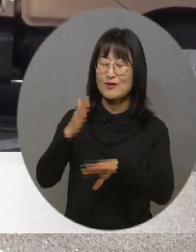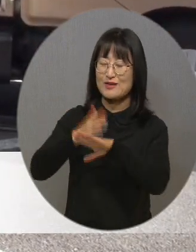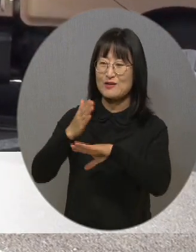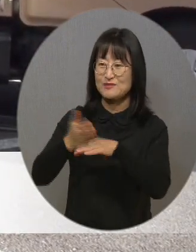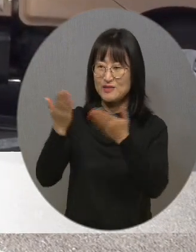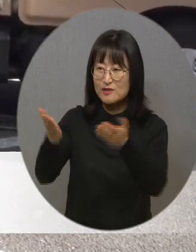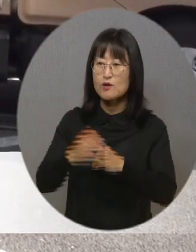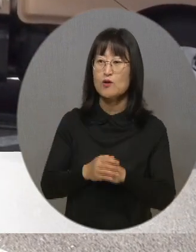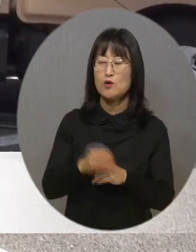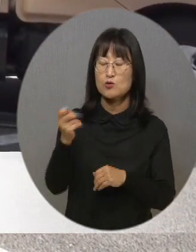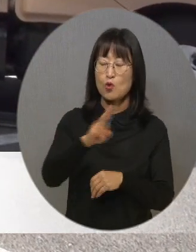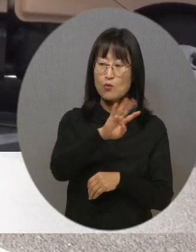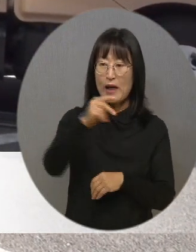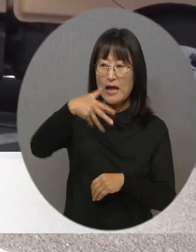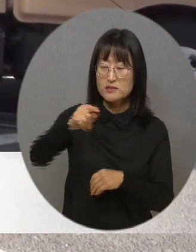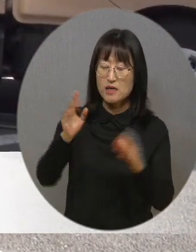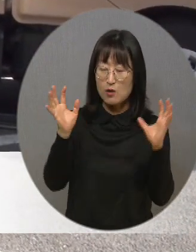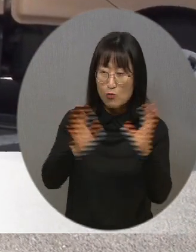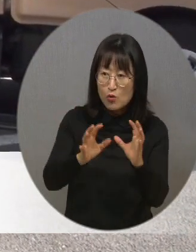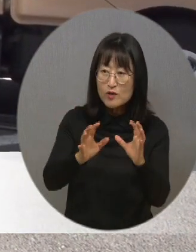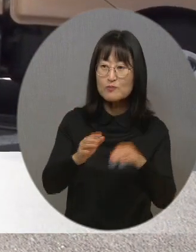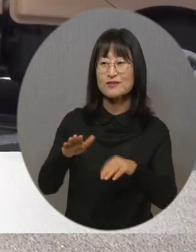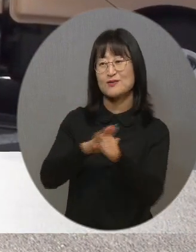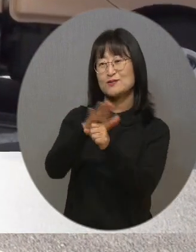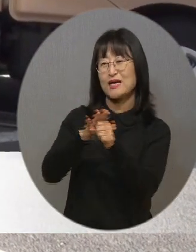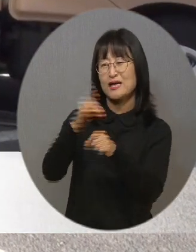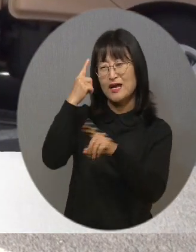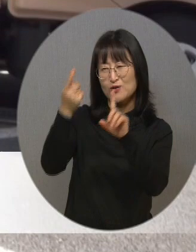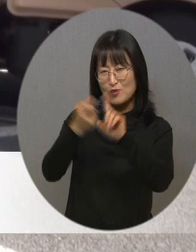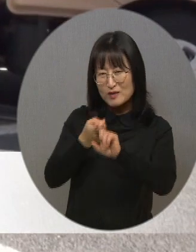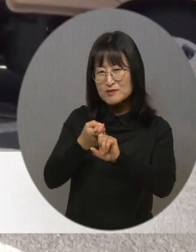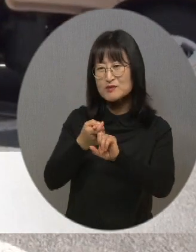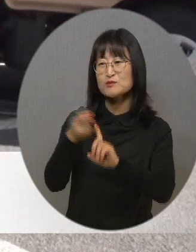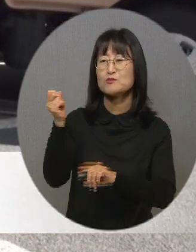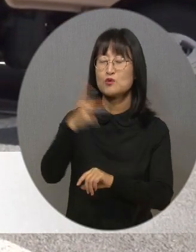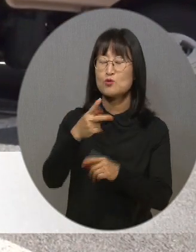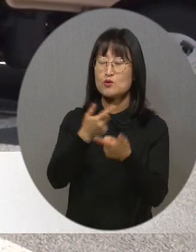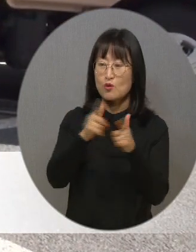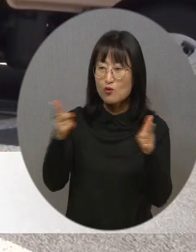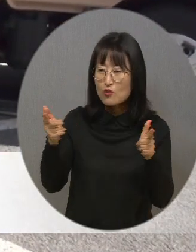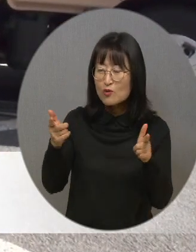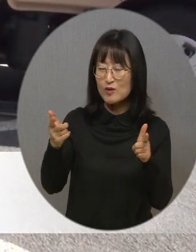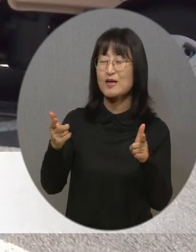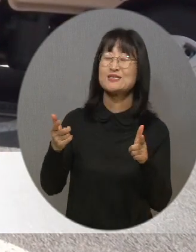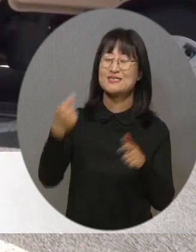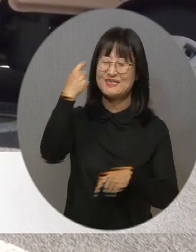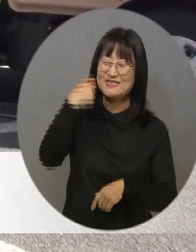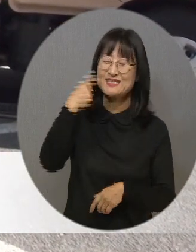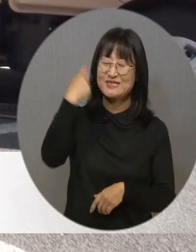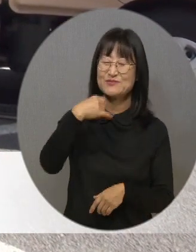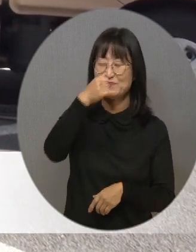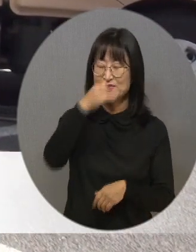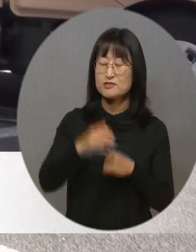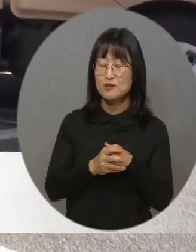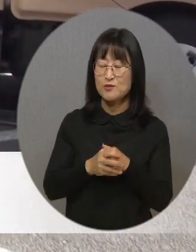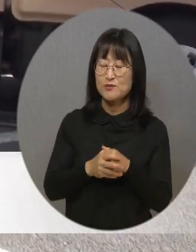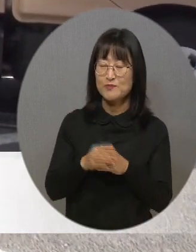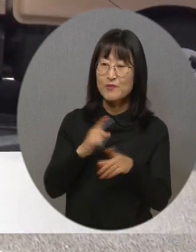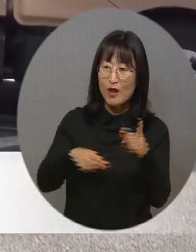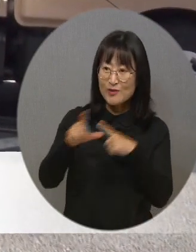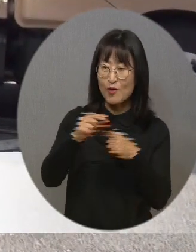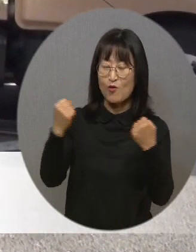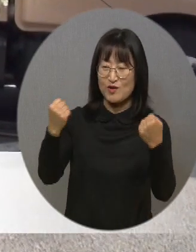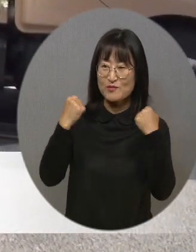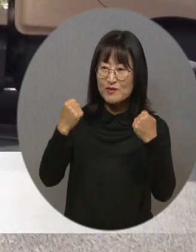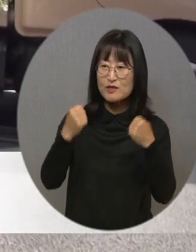이런 바자회를 통해서 많은 분들의 그 사랑과 관심과 그런 걸 저희들이 느낍니다. 그래서 더욱더 힘을 내서